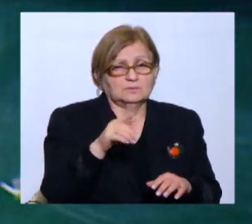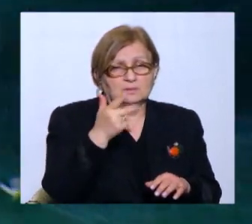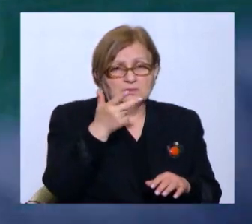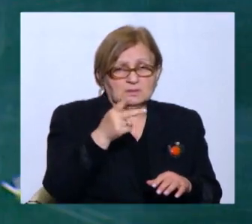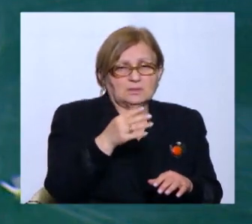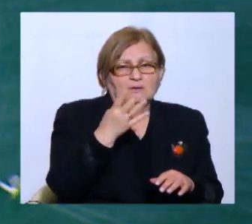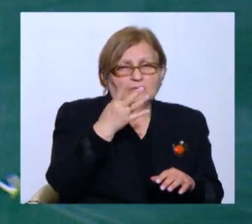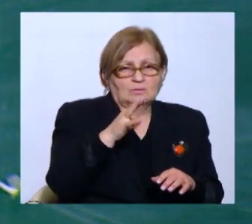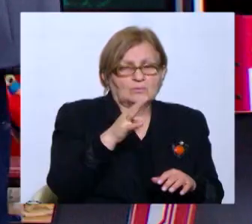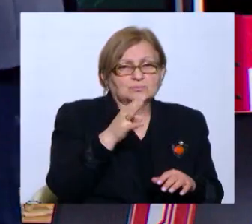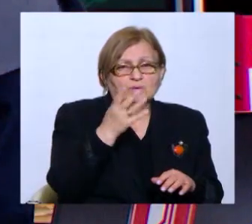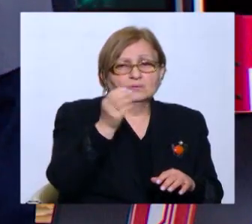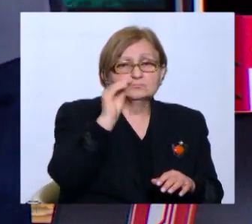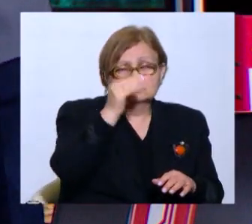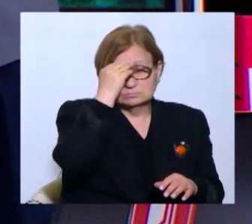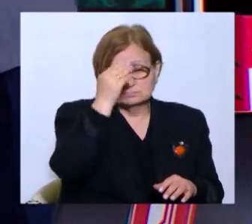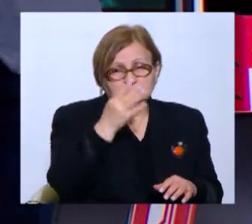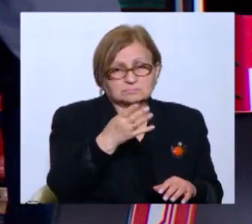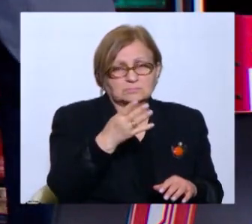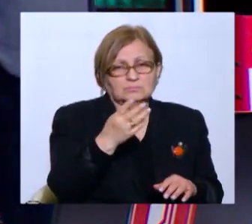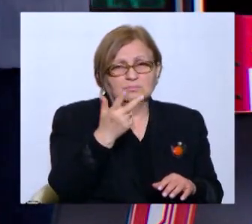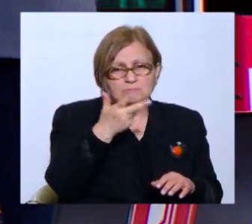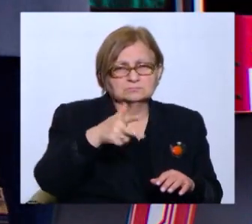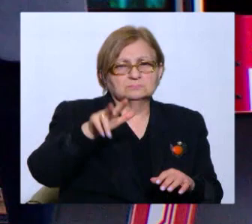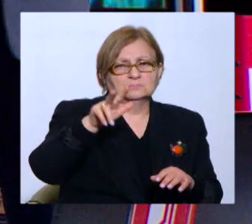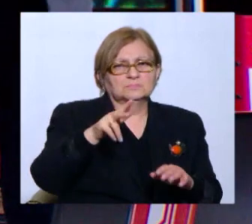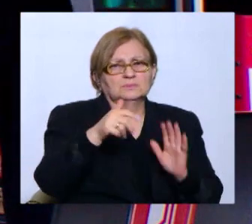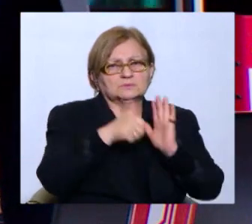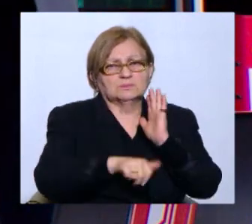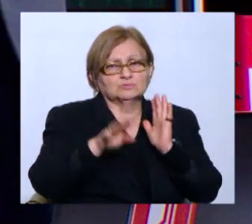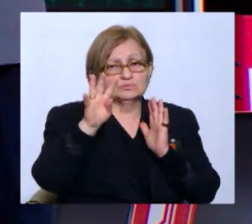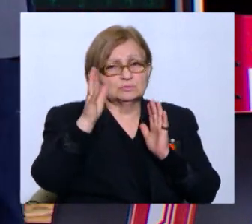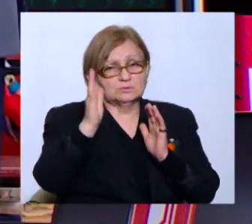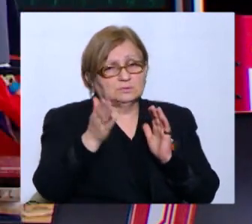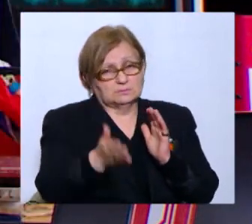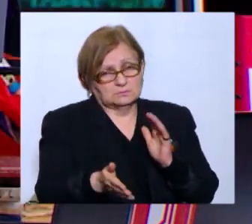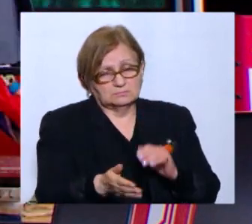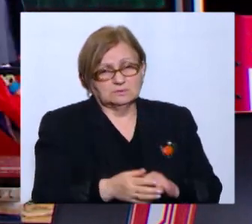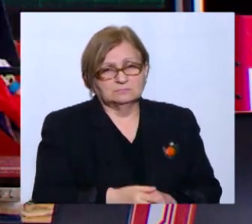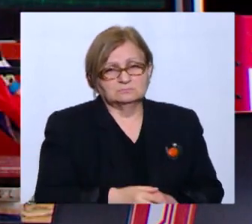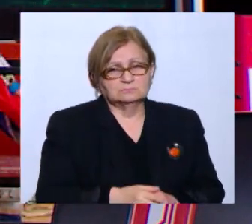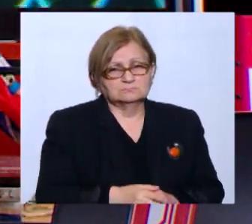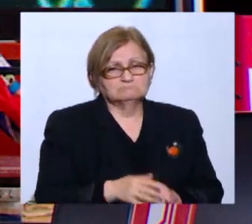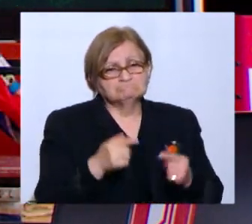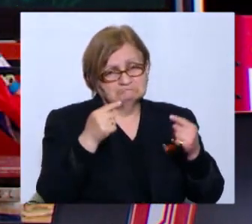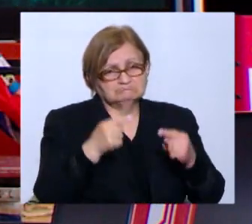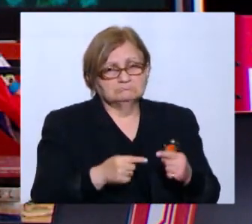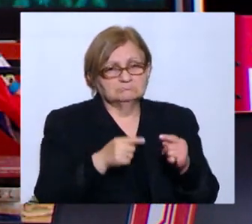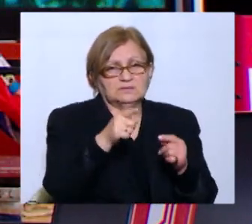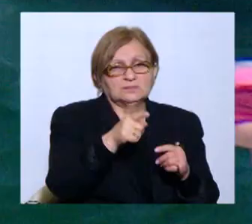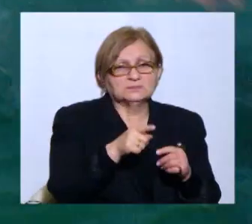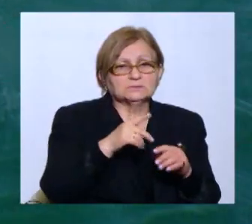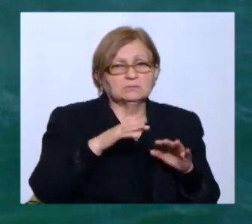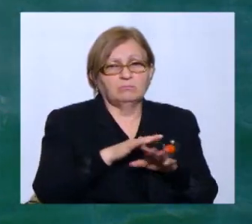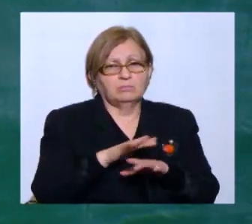და 4 თუ არის, ალბათ ხდებით, ხო? 4 მესამე ხარისხში 27 კი არ უკვე 64 იქნება. შესაბამისად ეს არის ფუნქცია, რომელიც